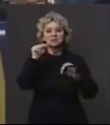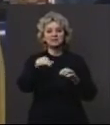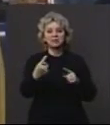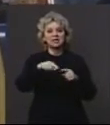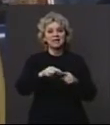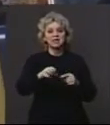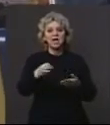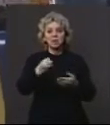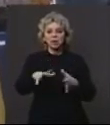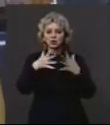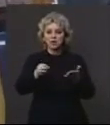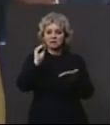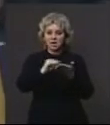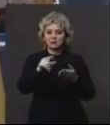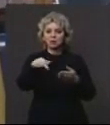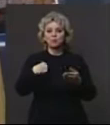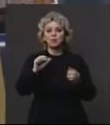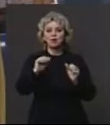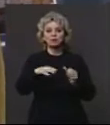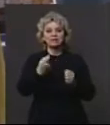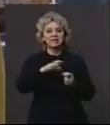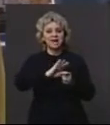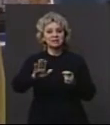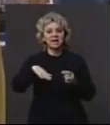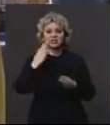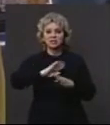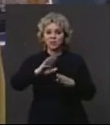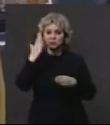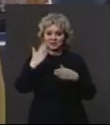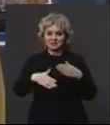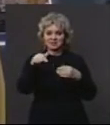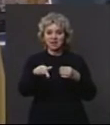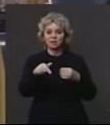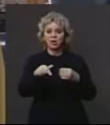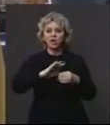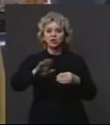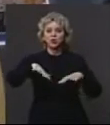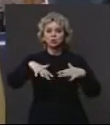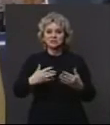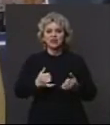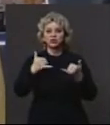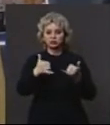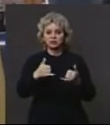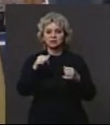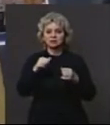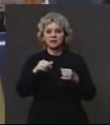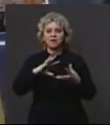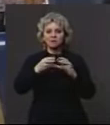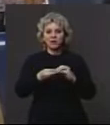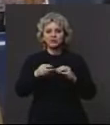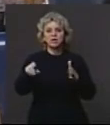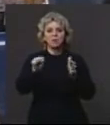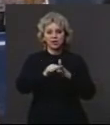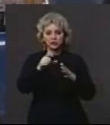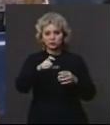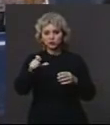это знаменательная дата, и мы, по-моему, никогда не перестанем, не устанем чтить вообще и